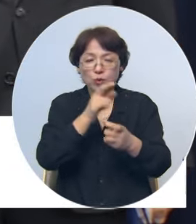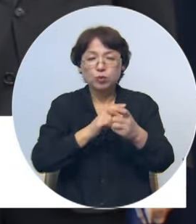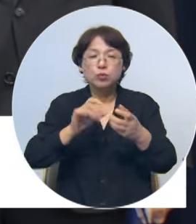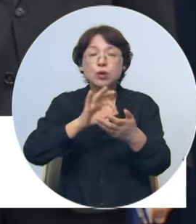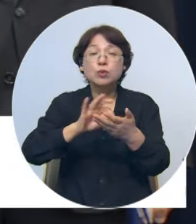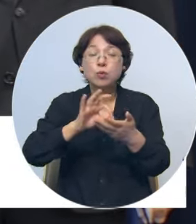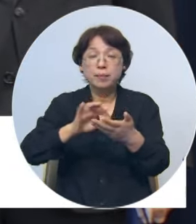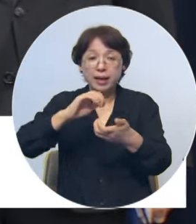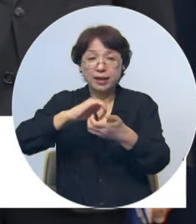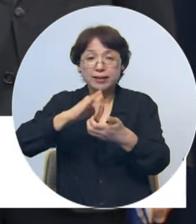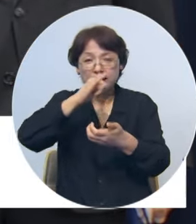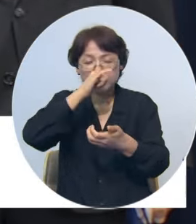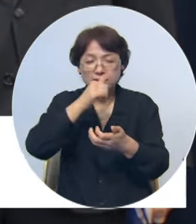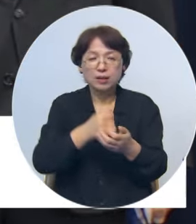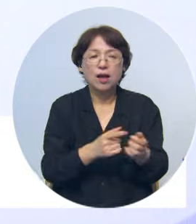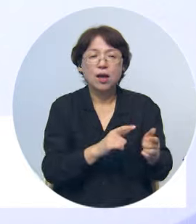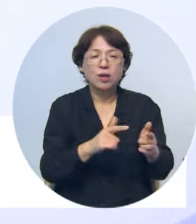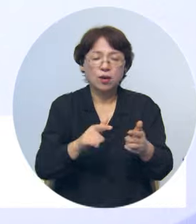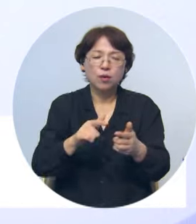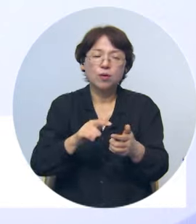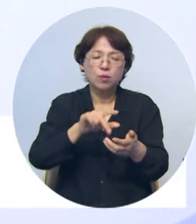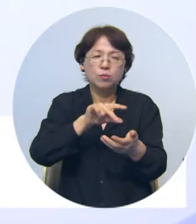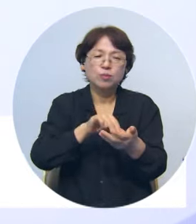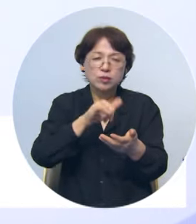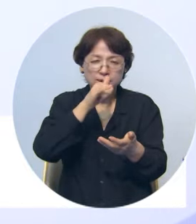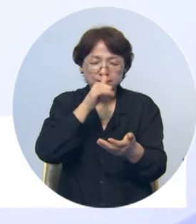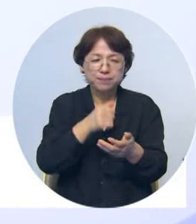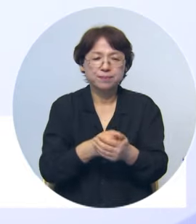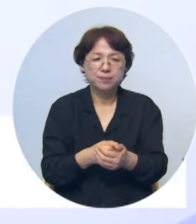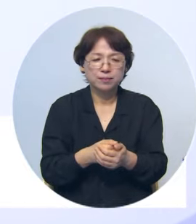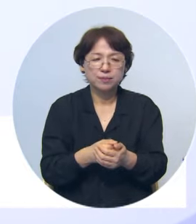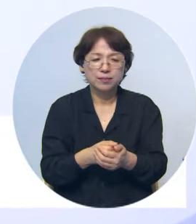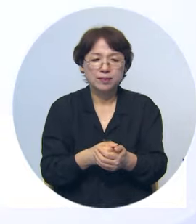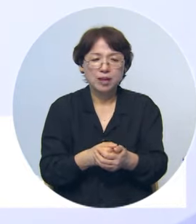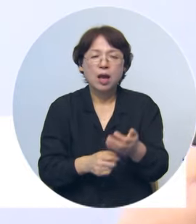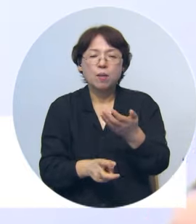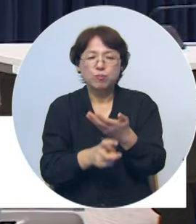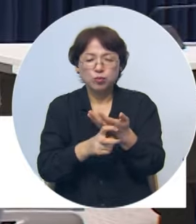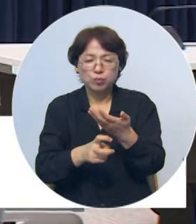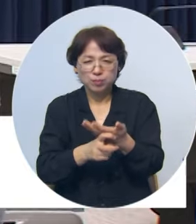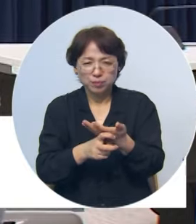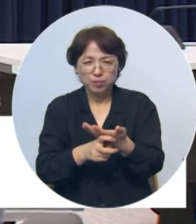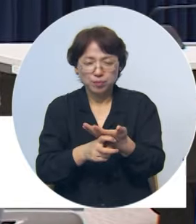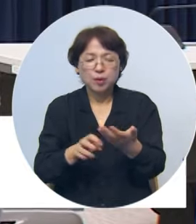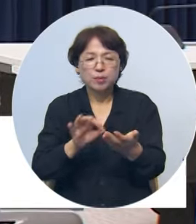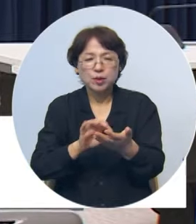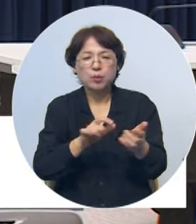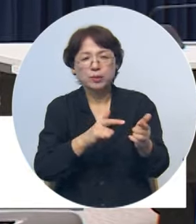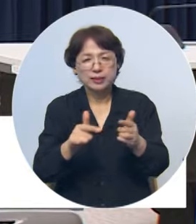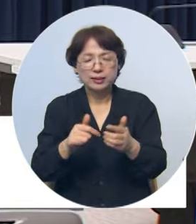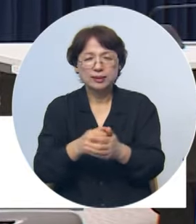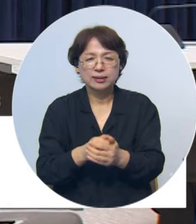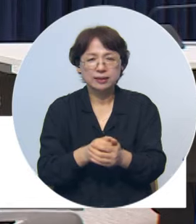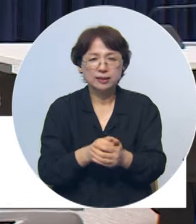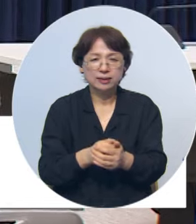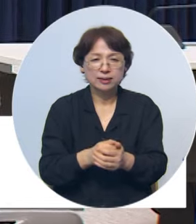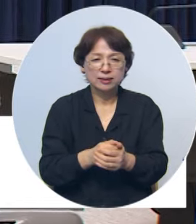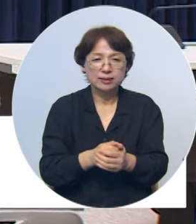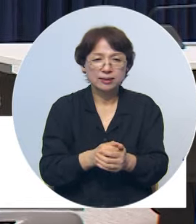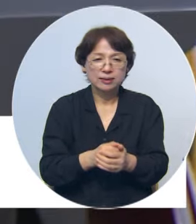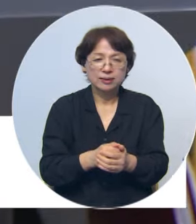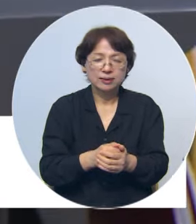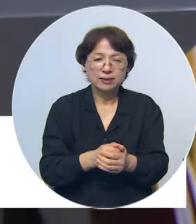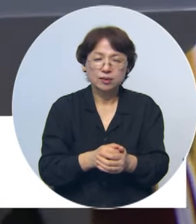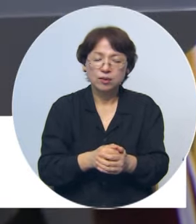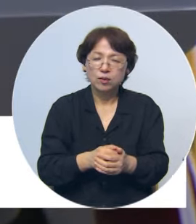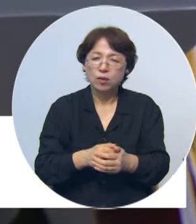밖에도 여러 부작용을 예상했습니다. 지역산업상품권 부정유통을 비롯해 전국 지자체가 상품권을 일괄 발행하게 되면 소외